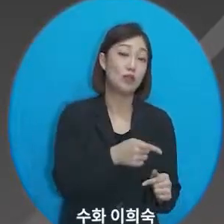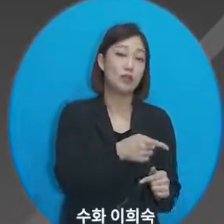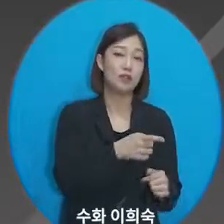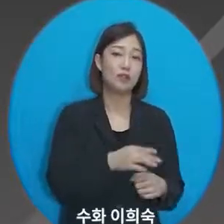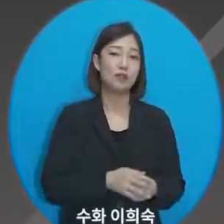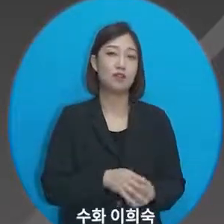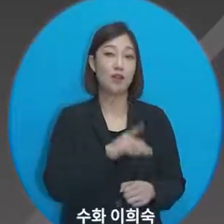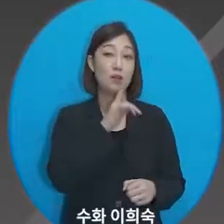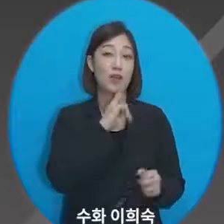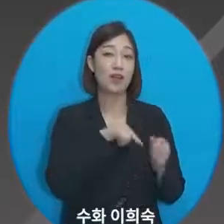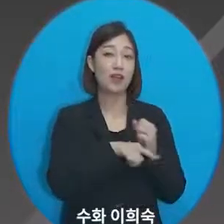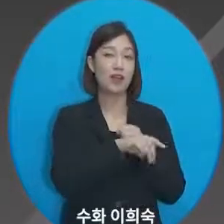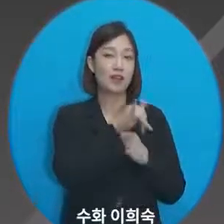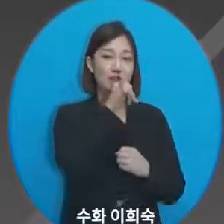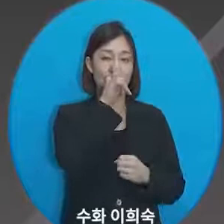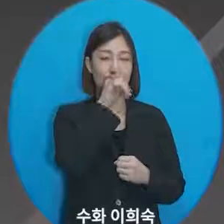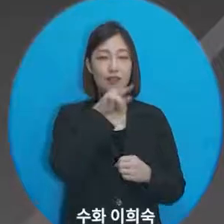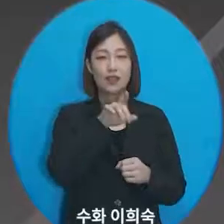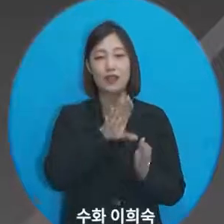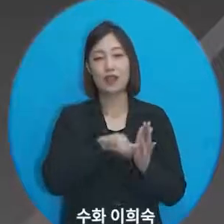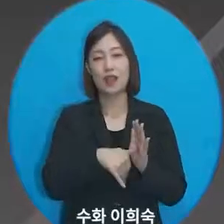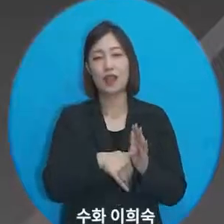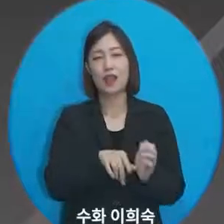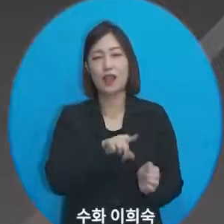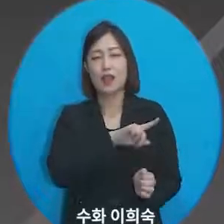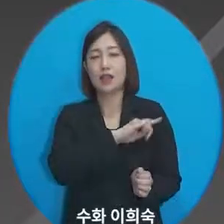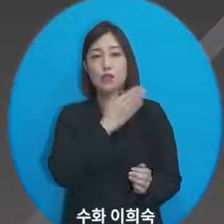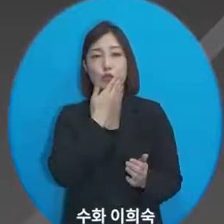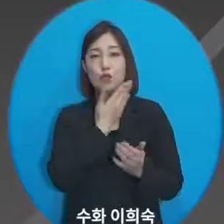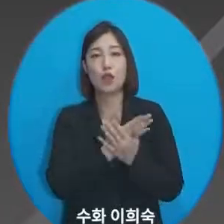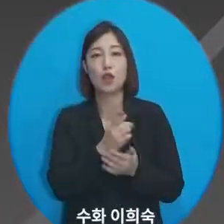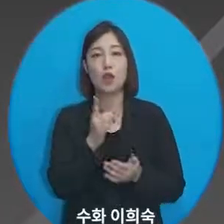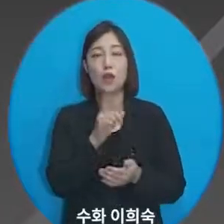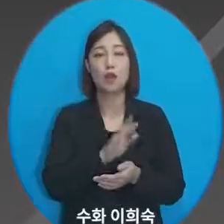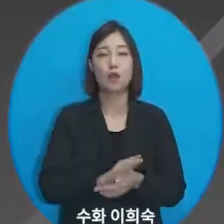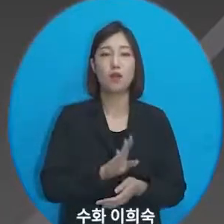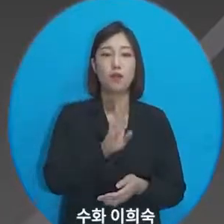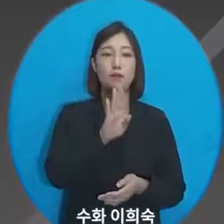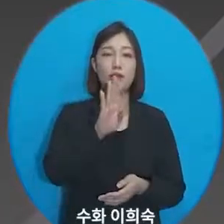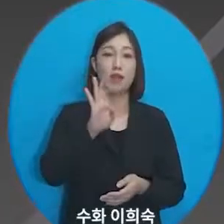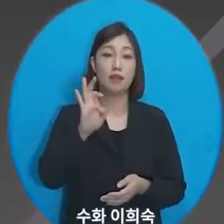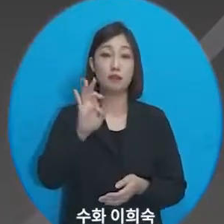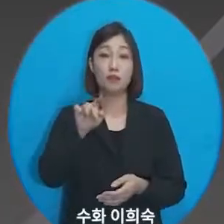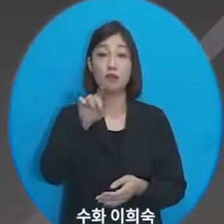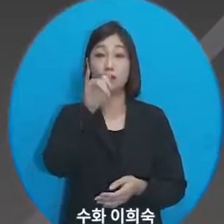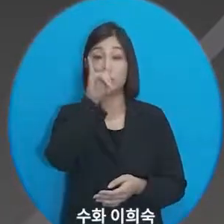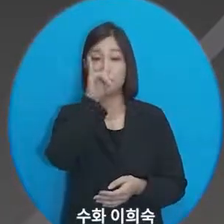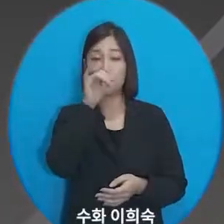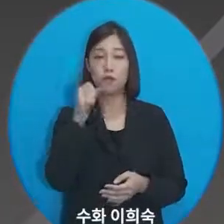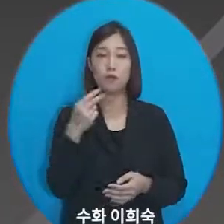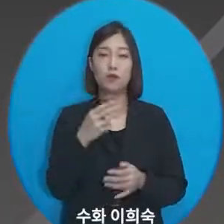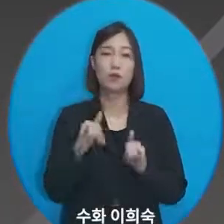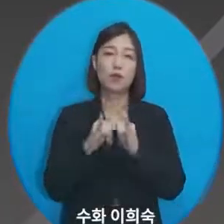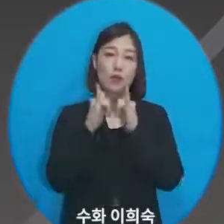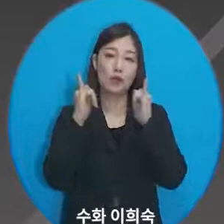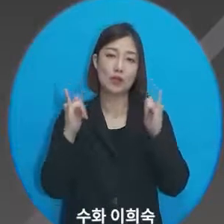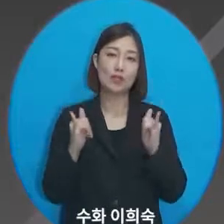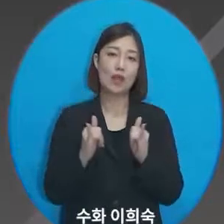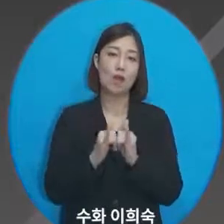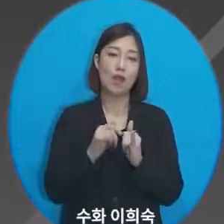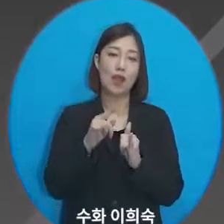하는데 가장 중요한 BF라든가 또 UD라는 개념이 어떤 사회적 접근의 어떤 시초라고 저는 생각이